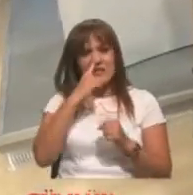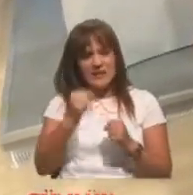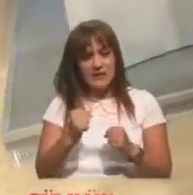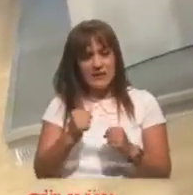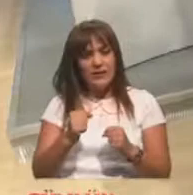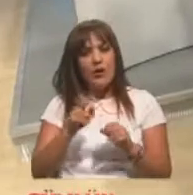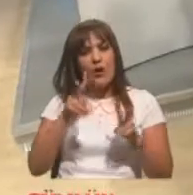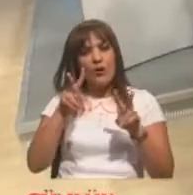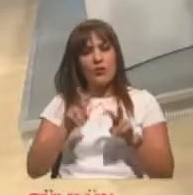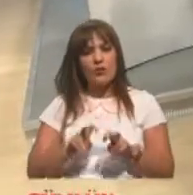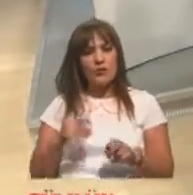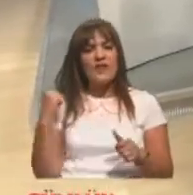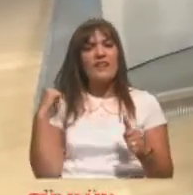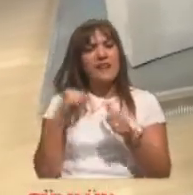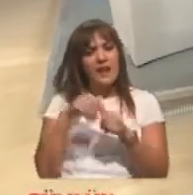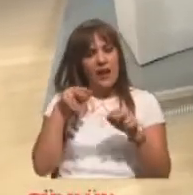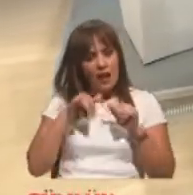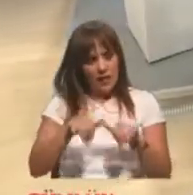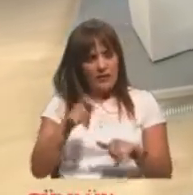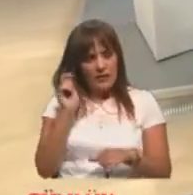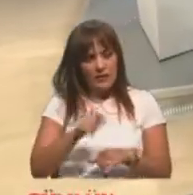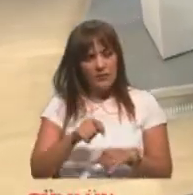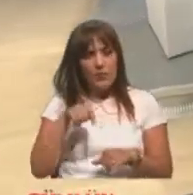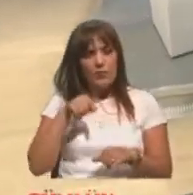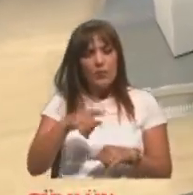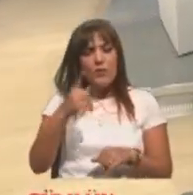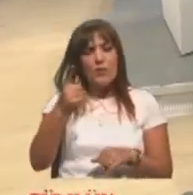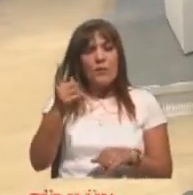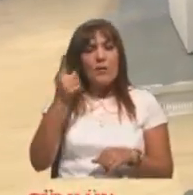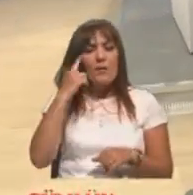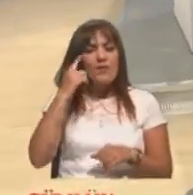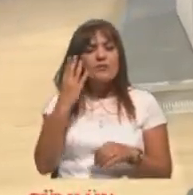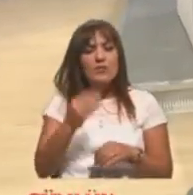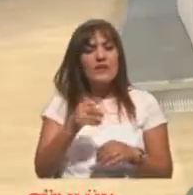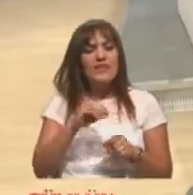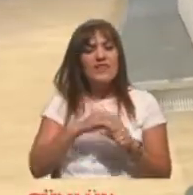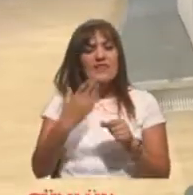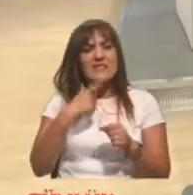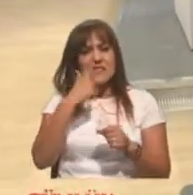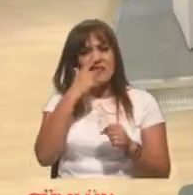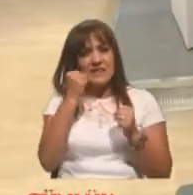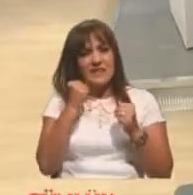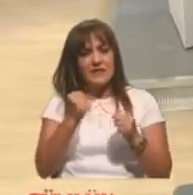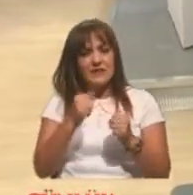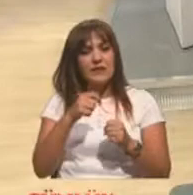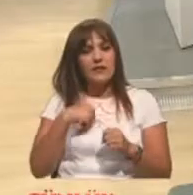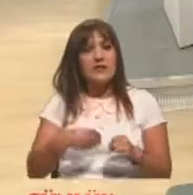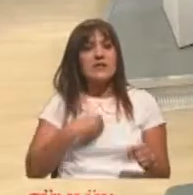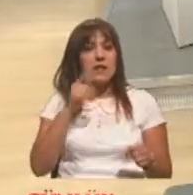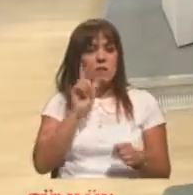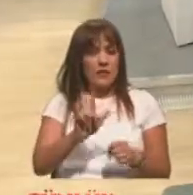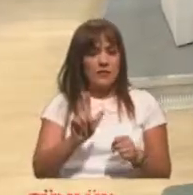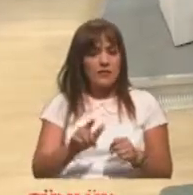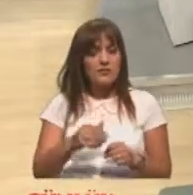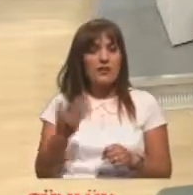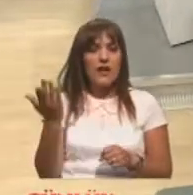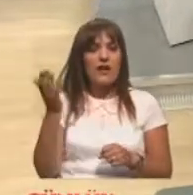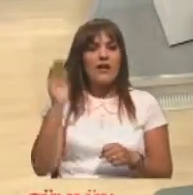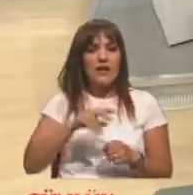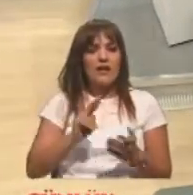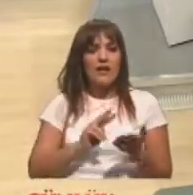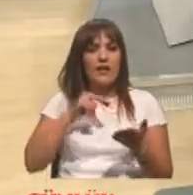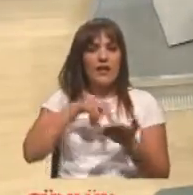otur. Tekrar bunu yapıyorsun. Buraya bilinç olarak nasıl sıktığını hissetmelisin. Ve geldin